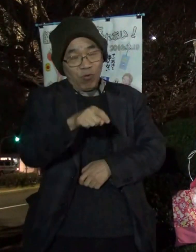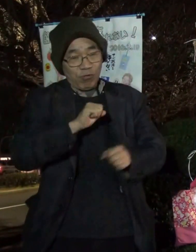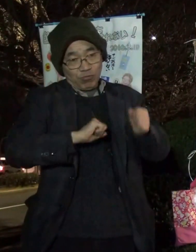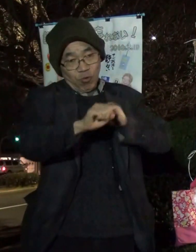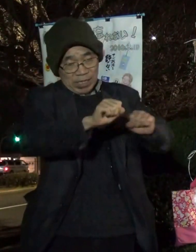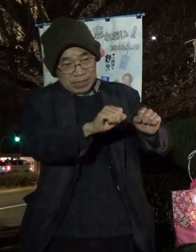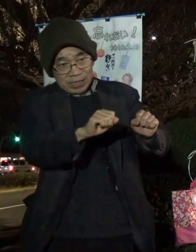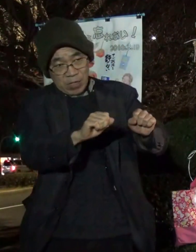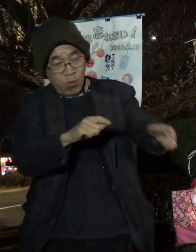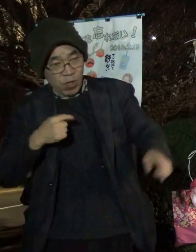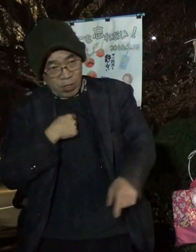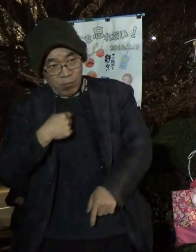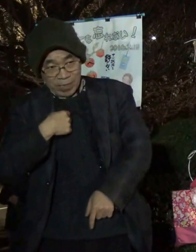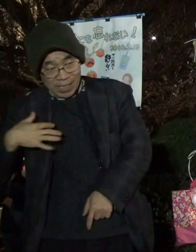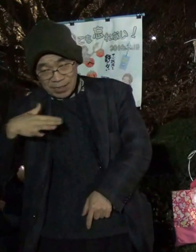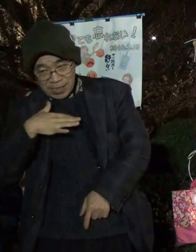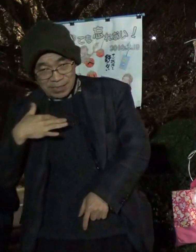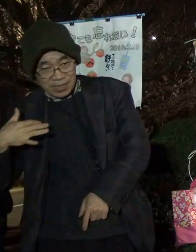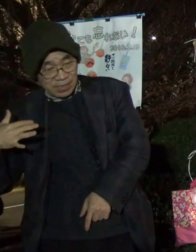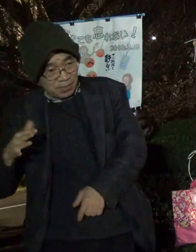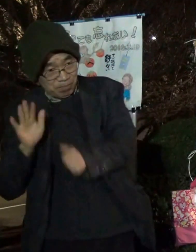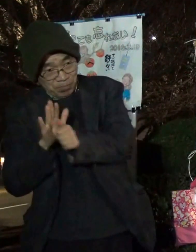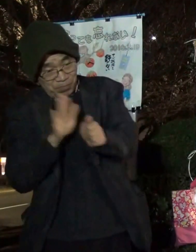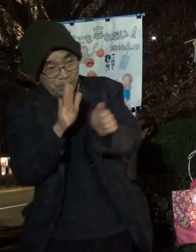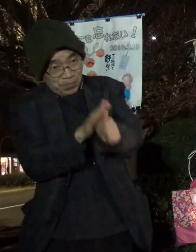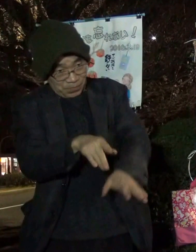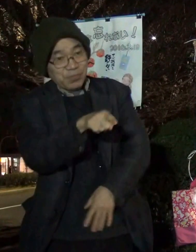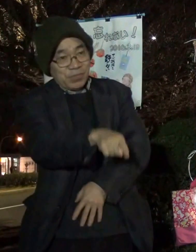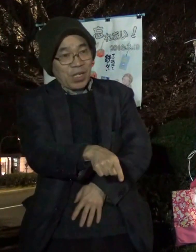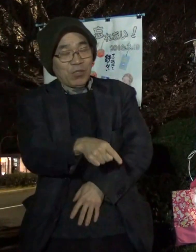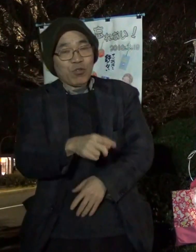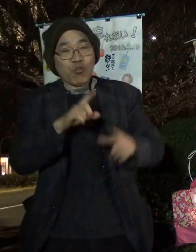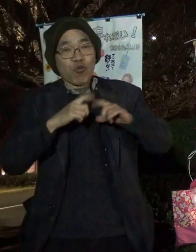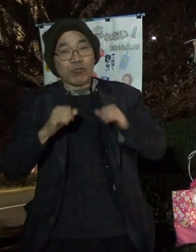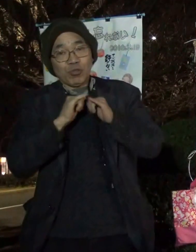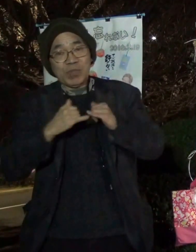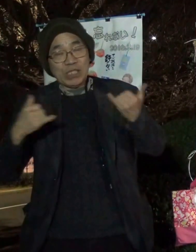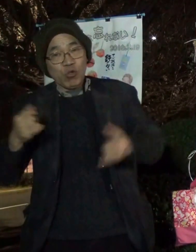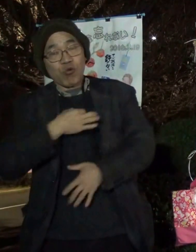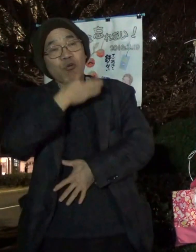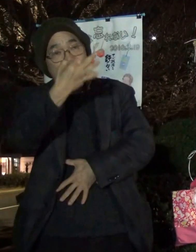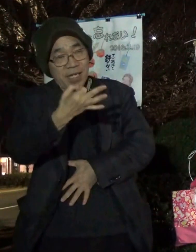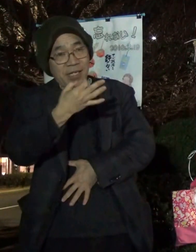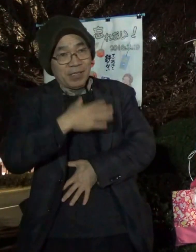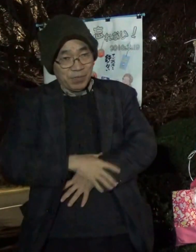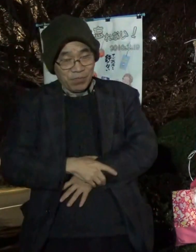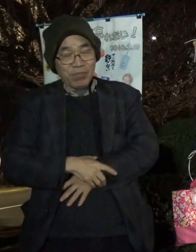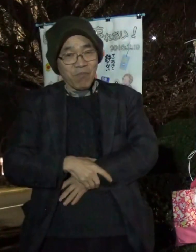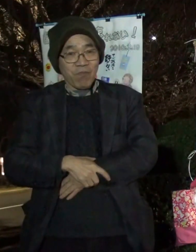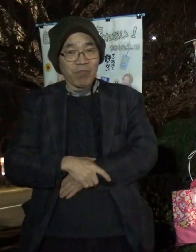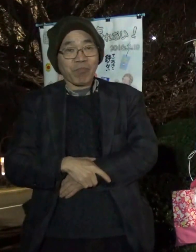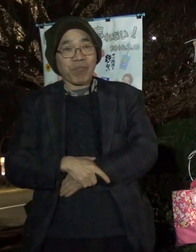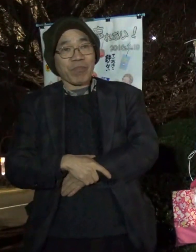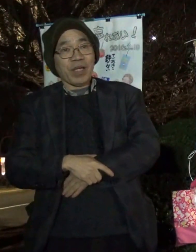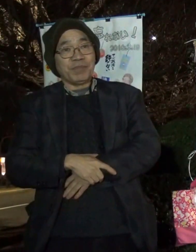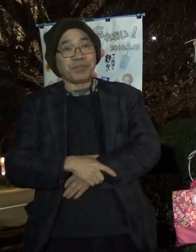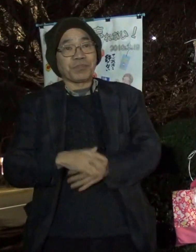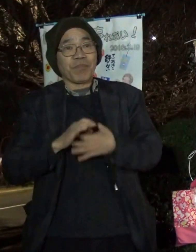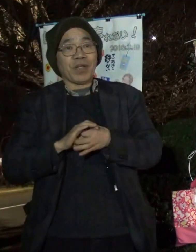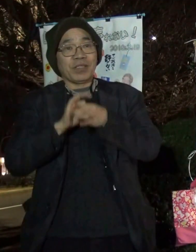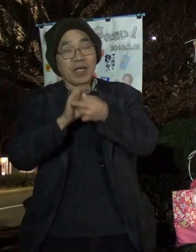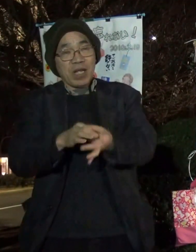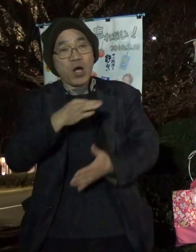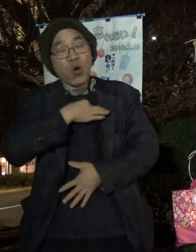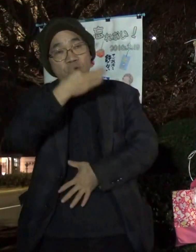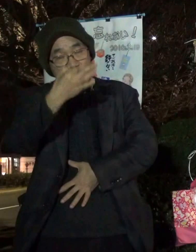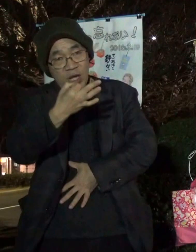は私たち一人一人の国民のやっぱり声なんですよ、だからやっぱり声を